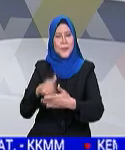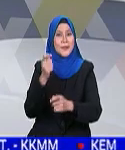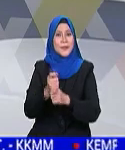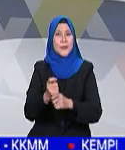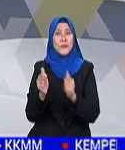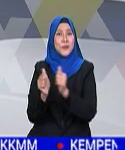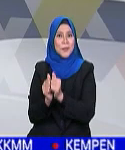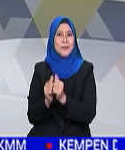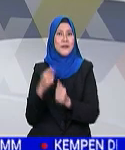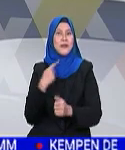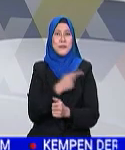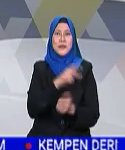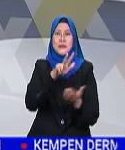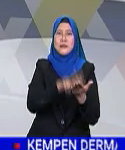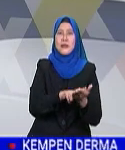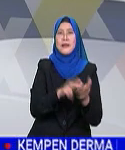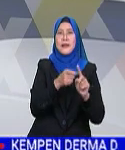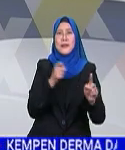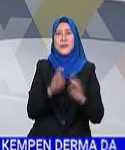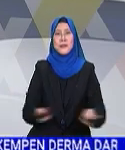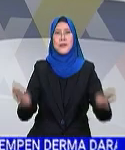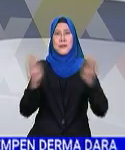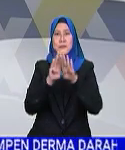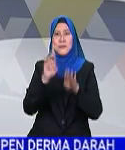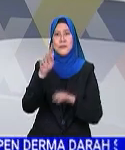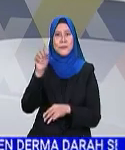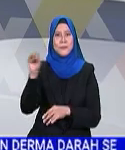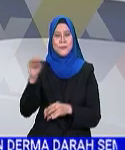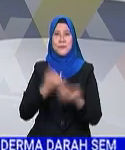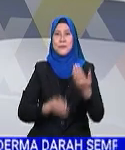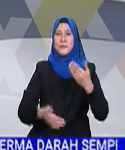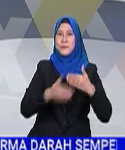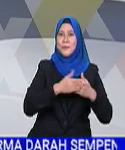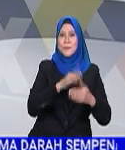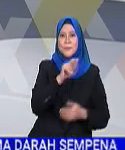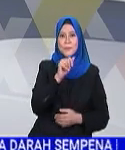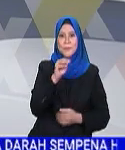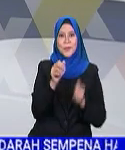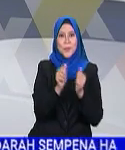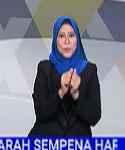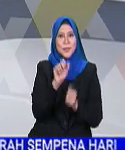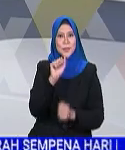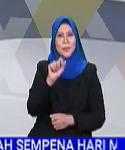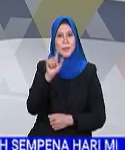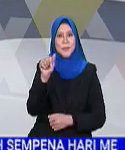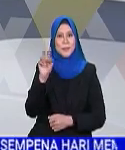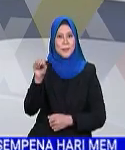kami yang sahih hanya di Berita RTM. Kembali ke Angkasa Puri bersama Azam.